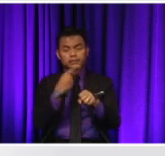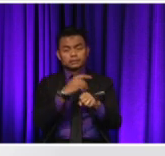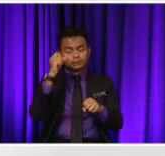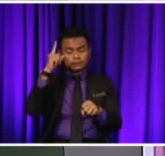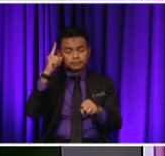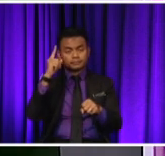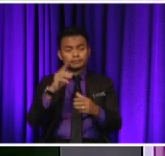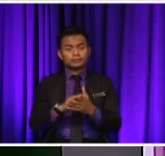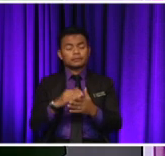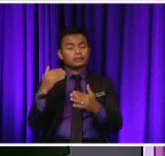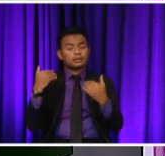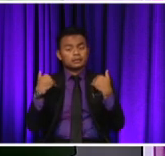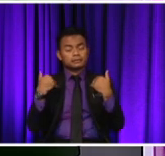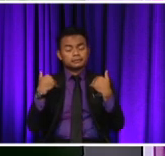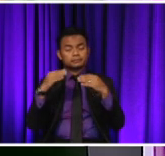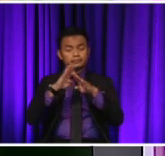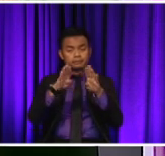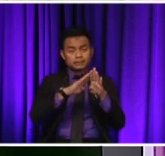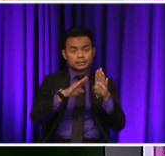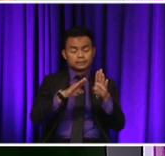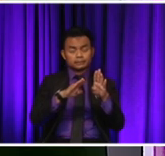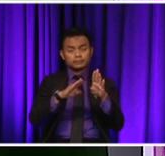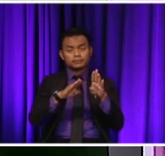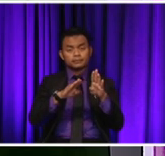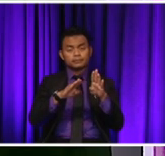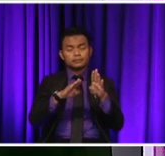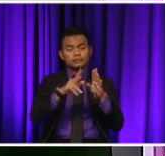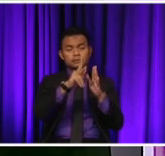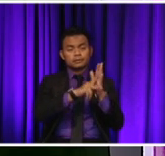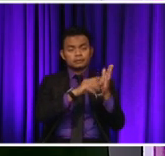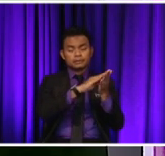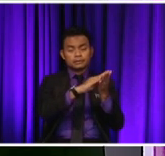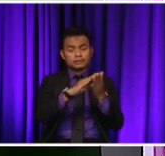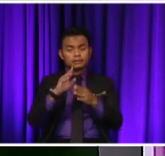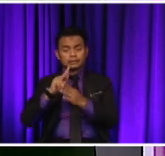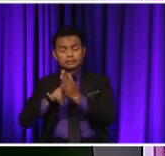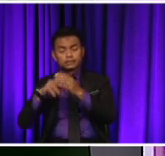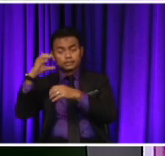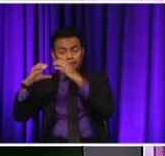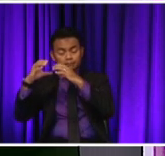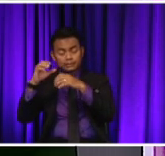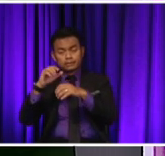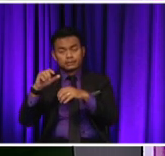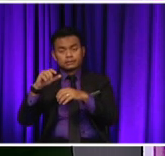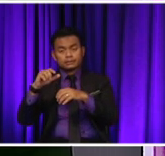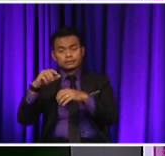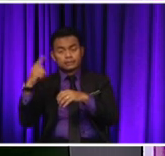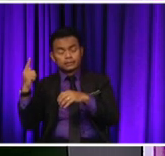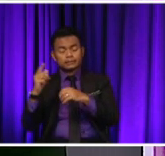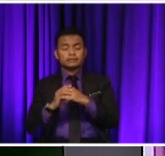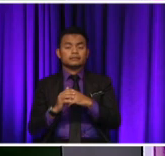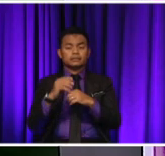ada yang namanya perbedaan yang itu Terangkan keberkanan kecakapan sekian oke itu antara cari-carilah untuk